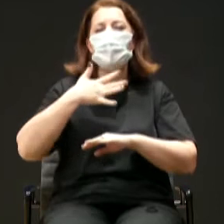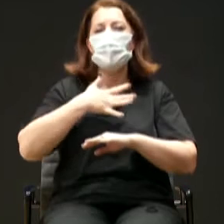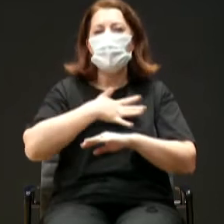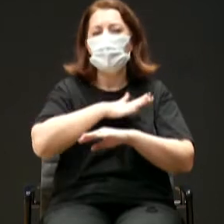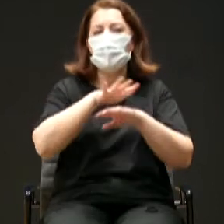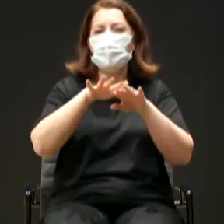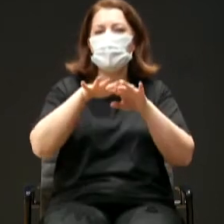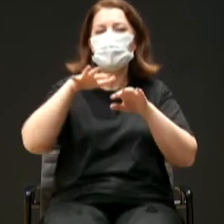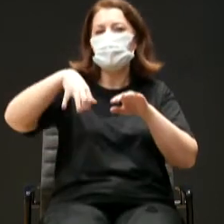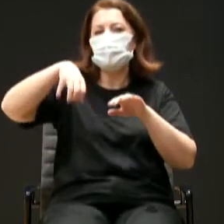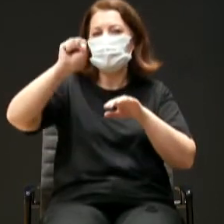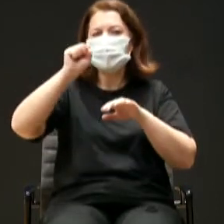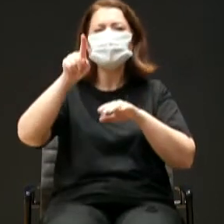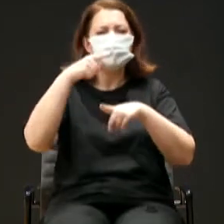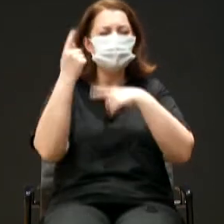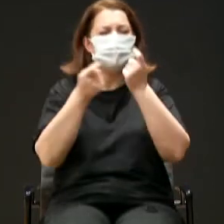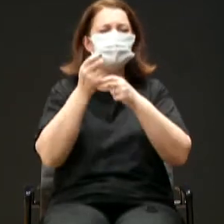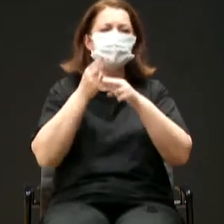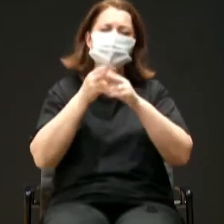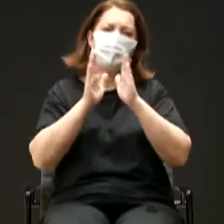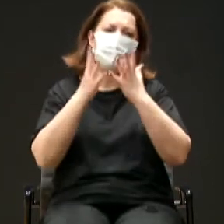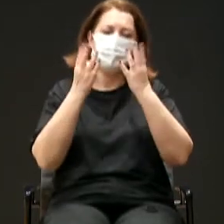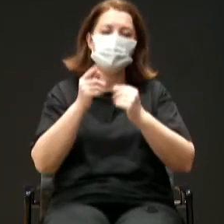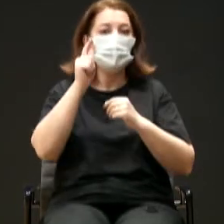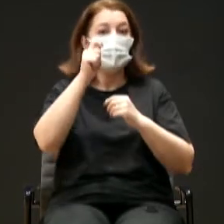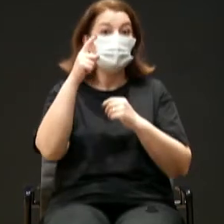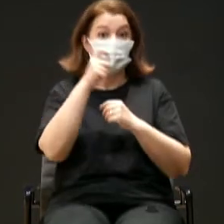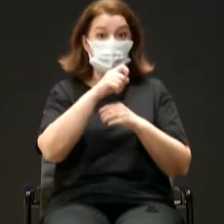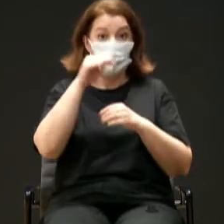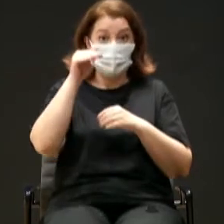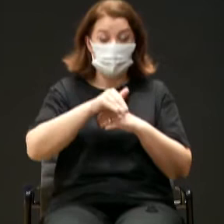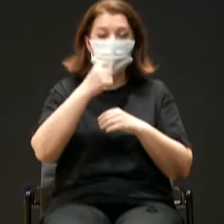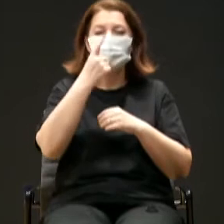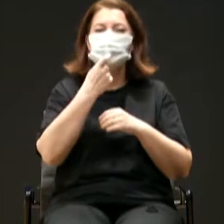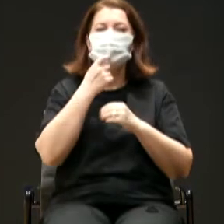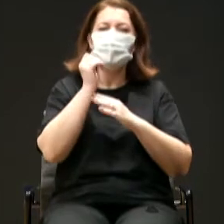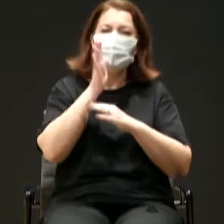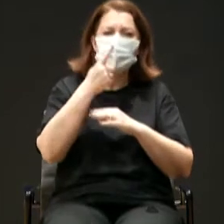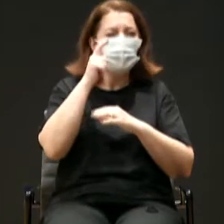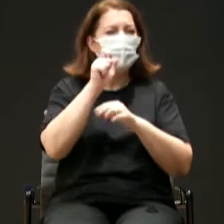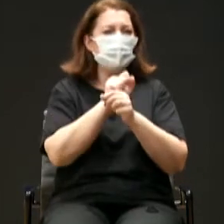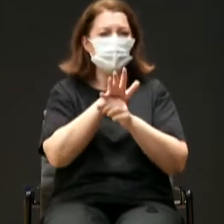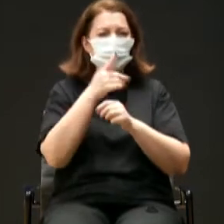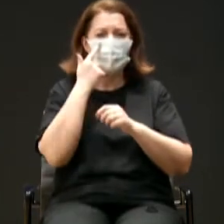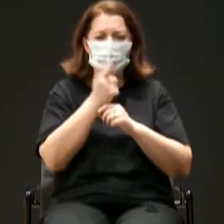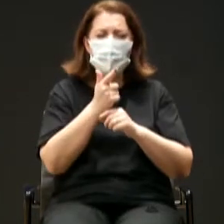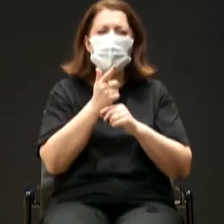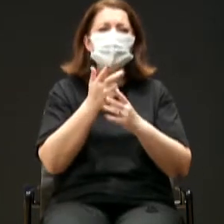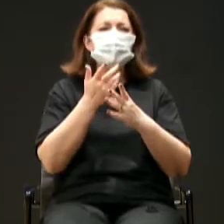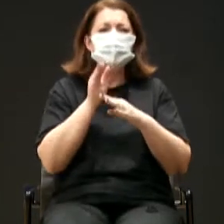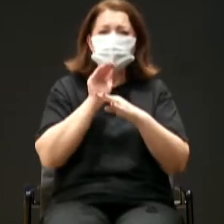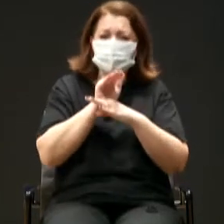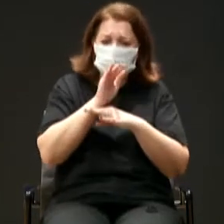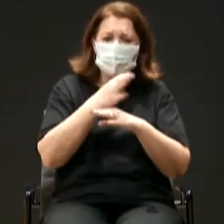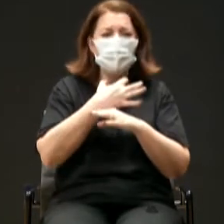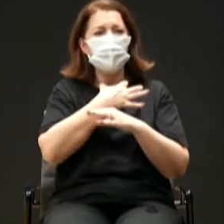hızla sürmektedir. Temmuz ayına geldiğimizde ise bir yıl aşan pandemi sürecinde aktif yaşama ve